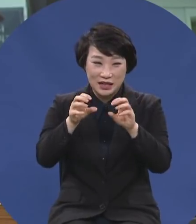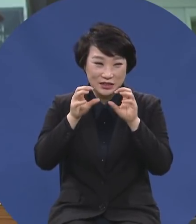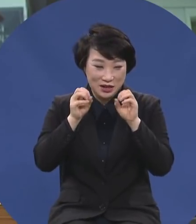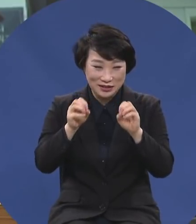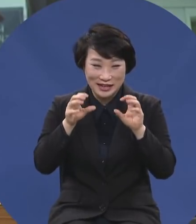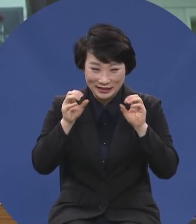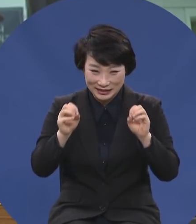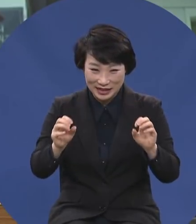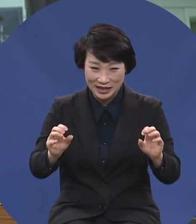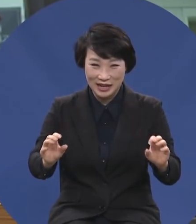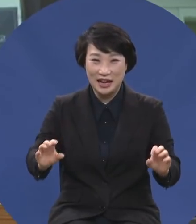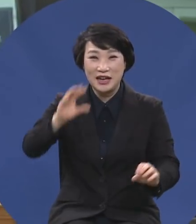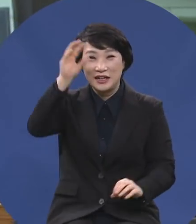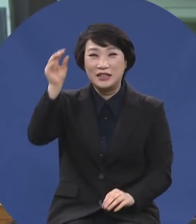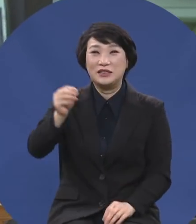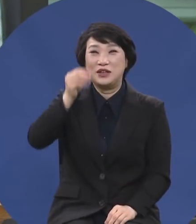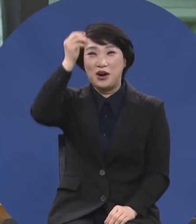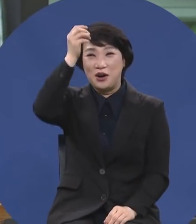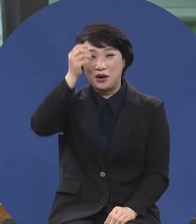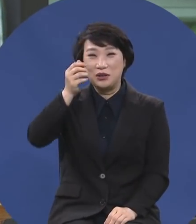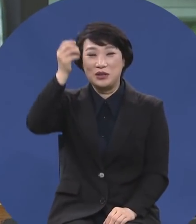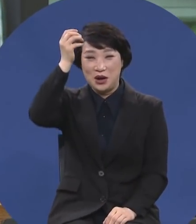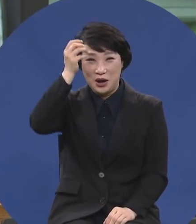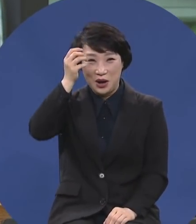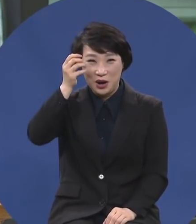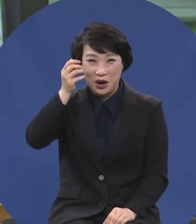세상 전하세.